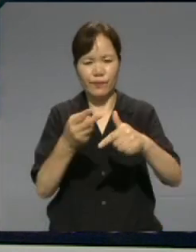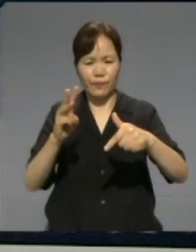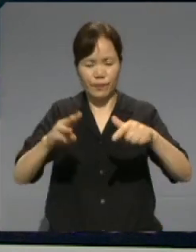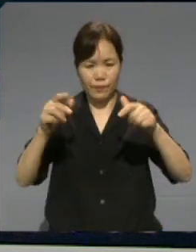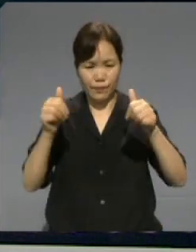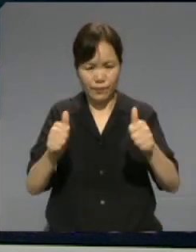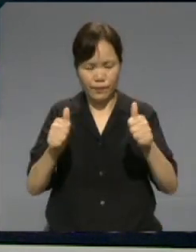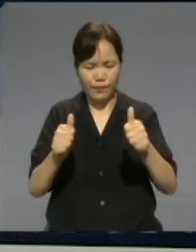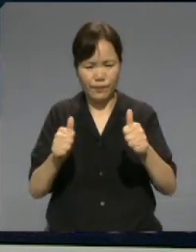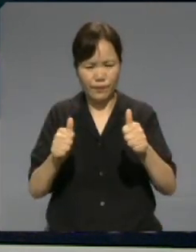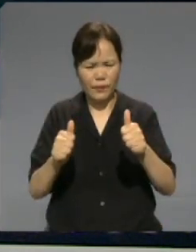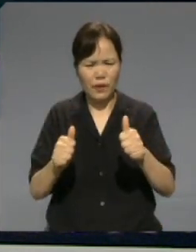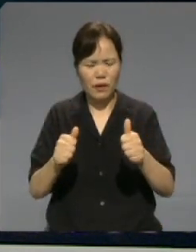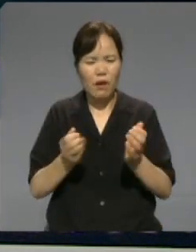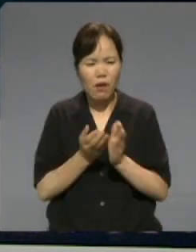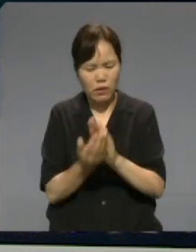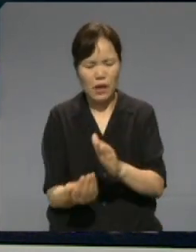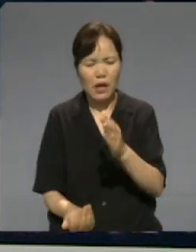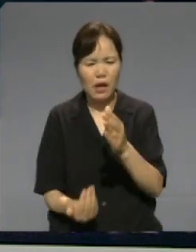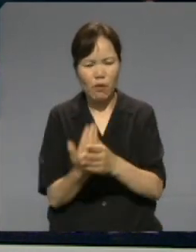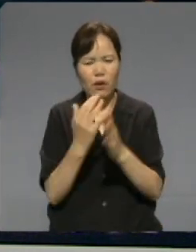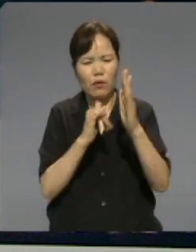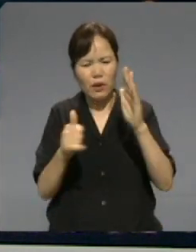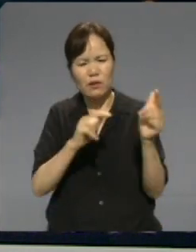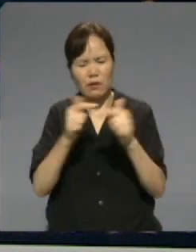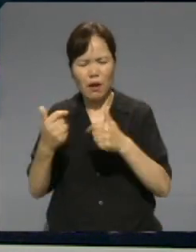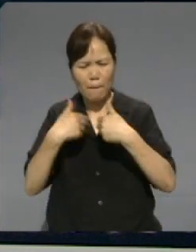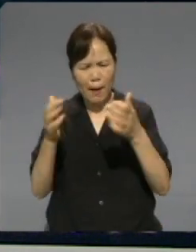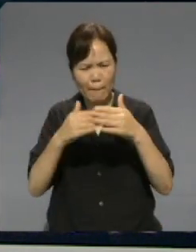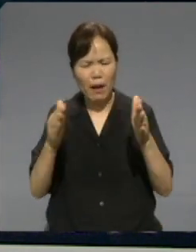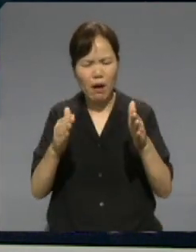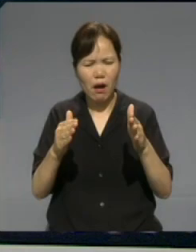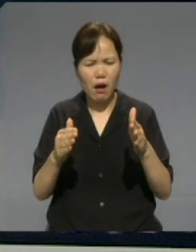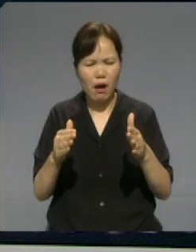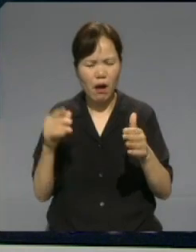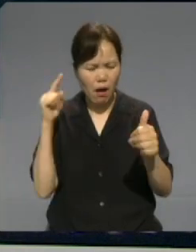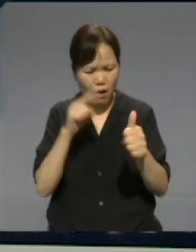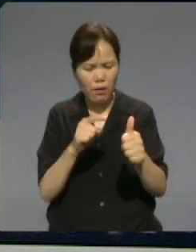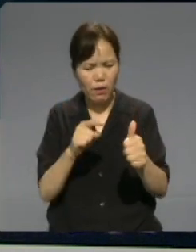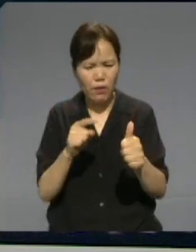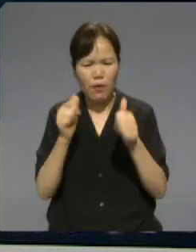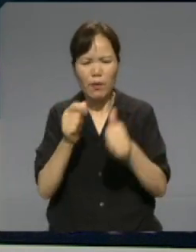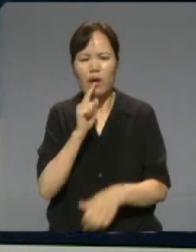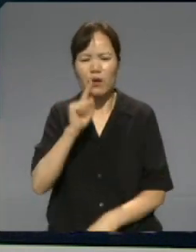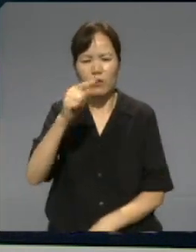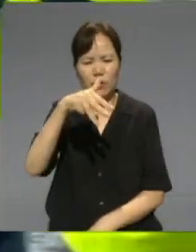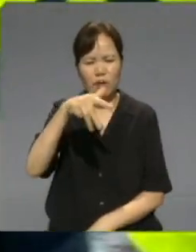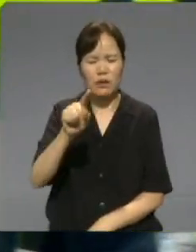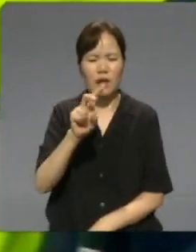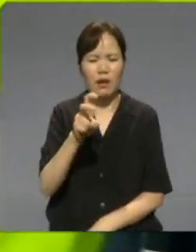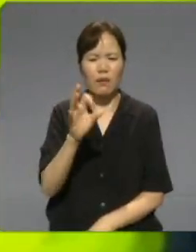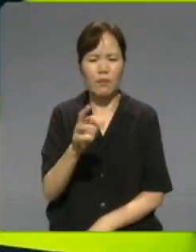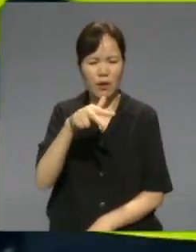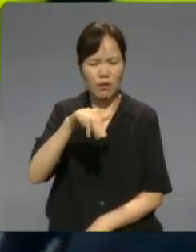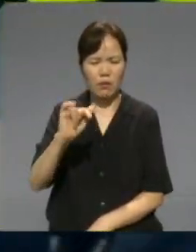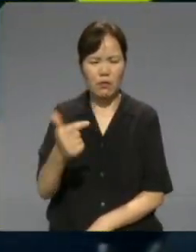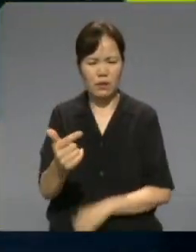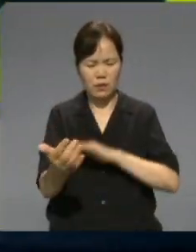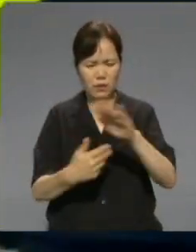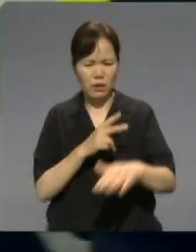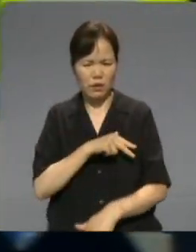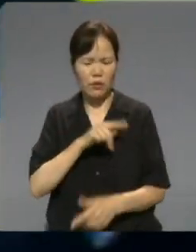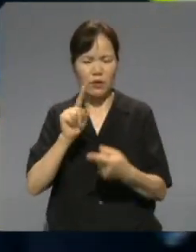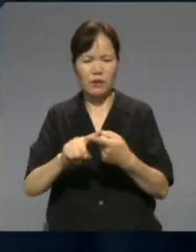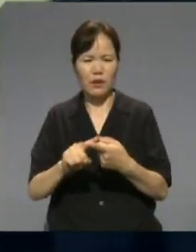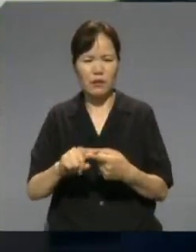인천지법 형사 14부는 세월호 유가족들에게 막말을 한 혐의 등으로 기소된 차명진 전 국회의원에 대해 징역 6개월에 집행유예